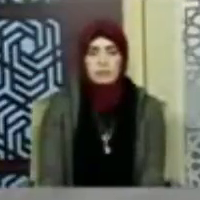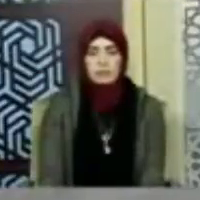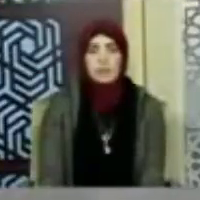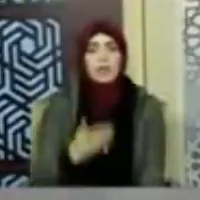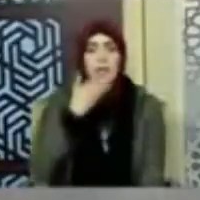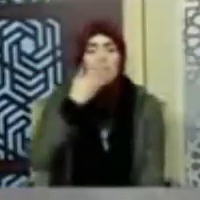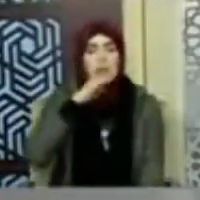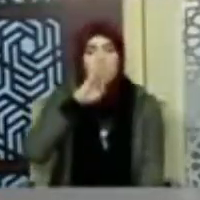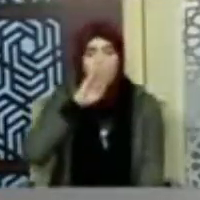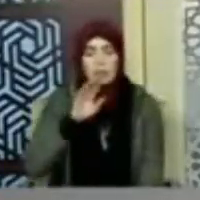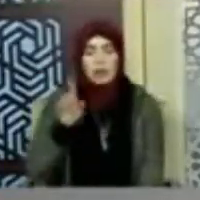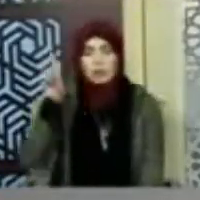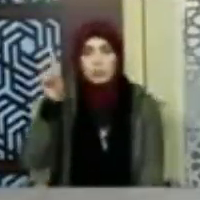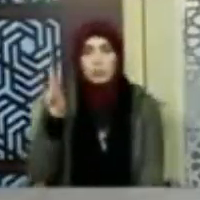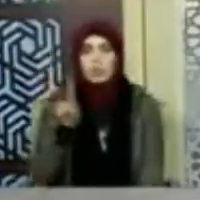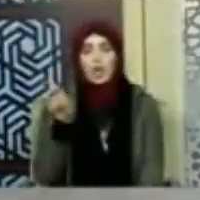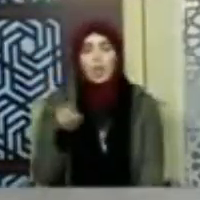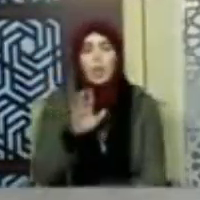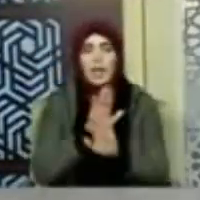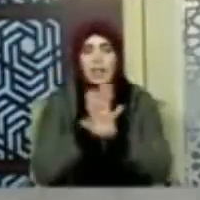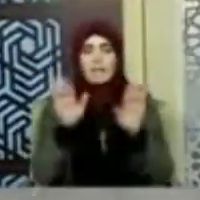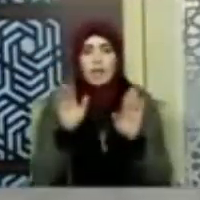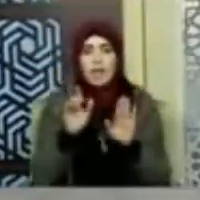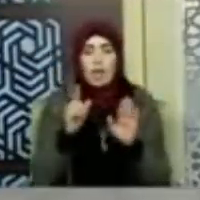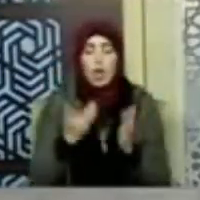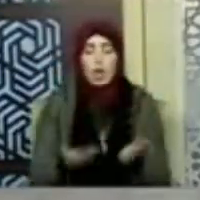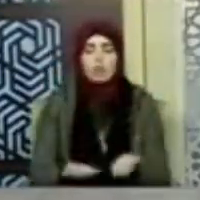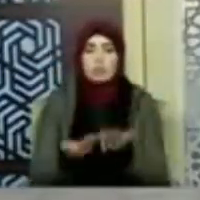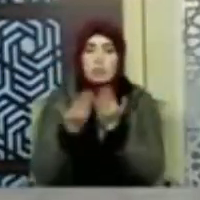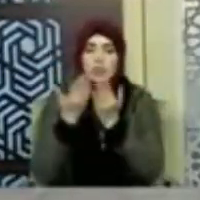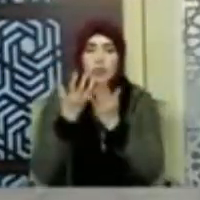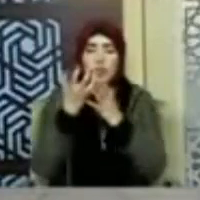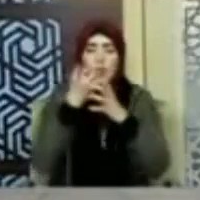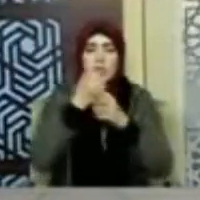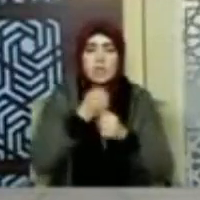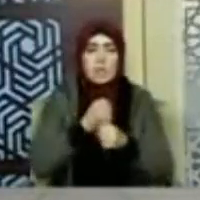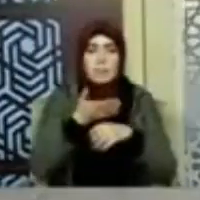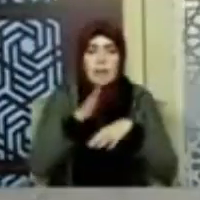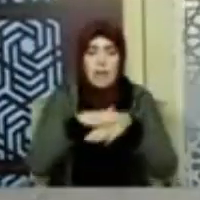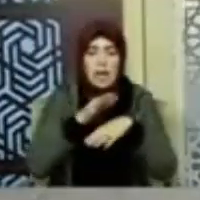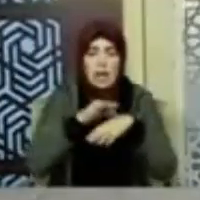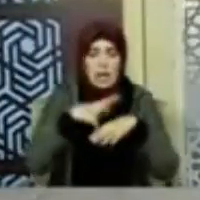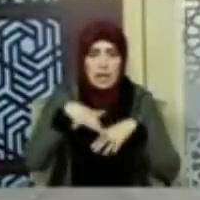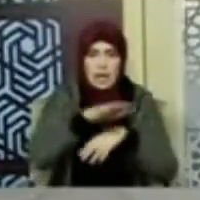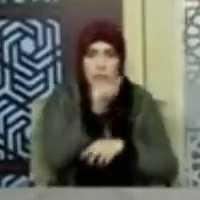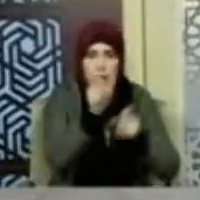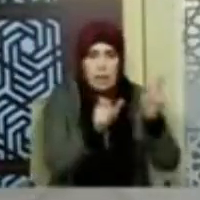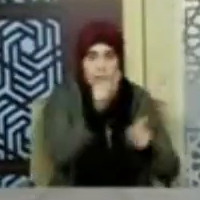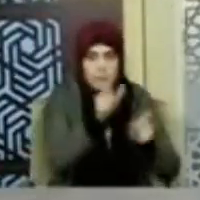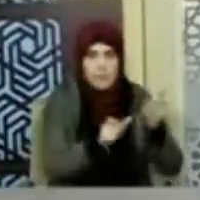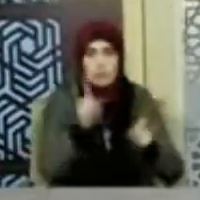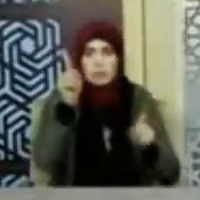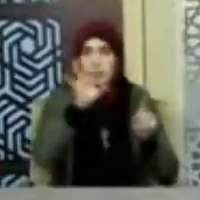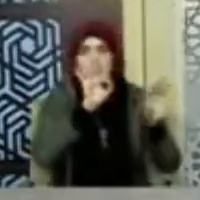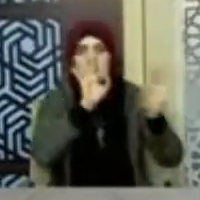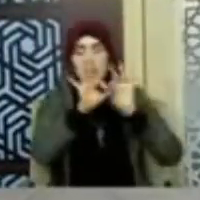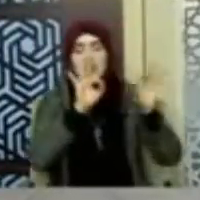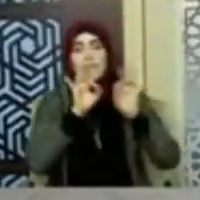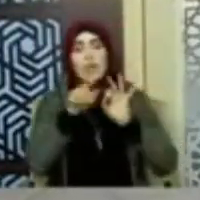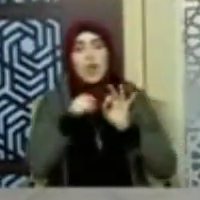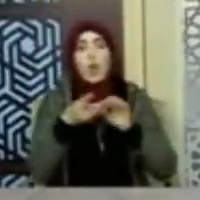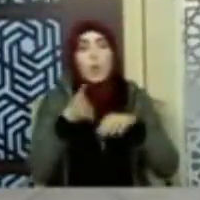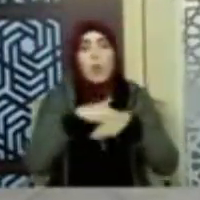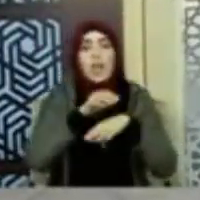الحمد لله وكفى، وصلاة وسلاما على عباده الذين اصطفى، وعلى